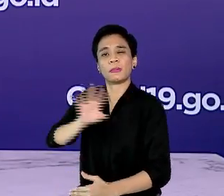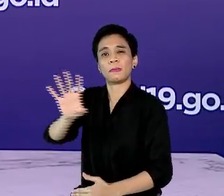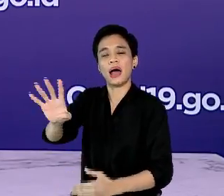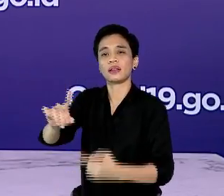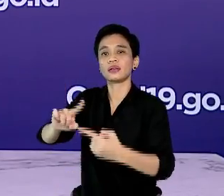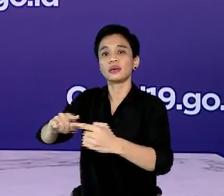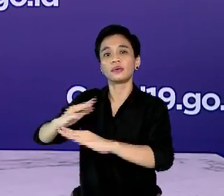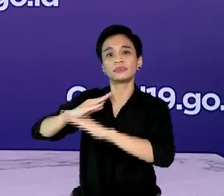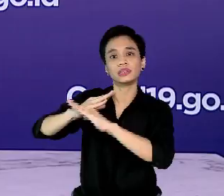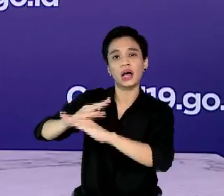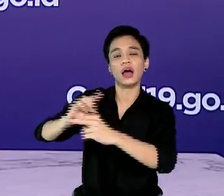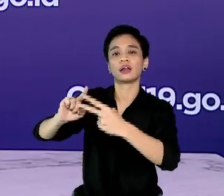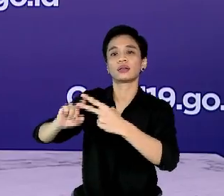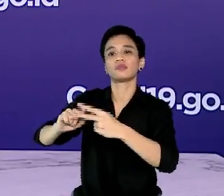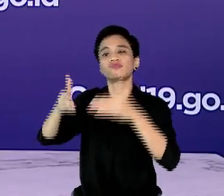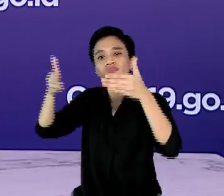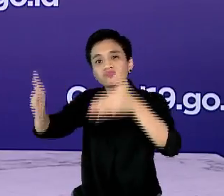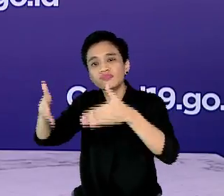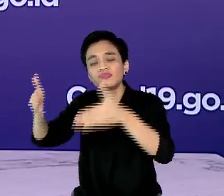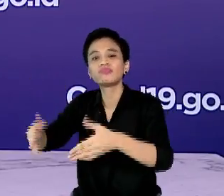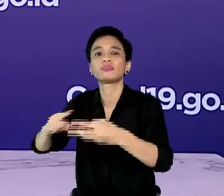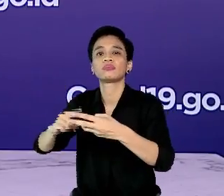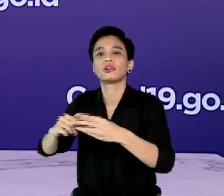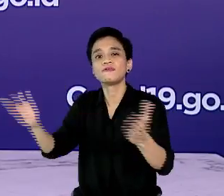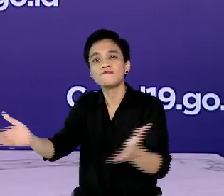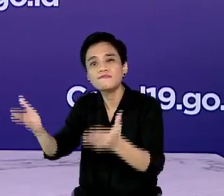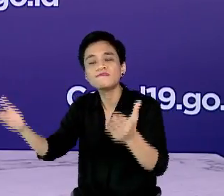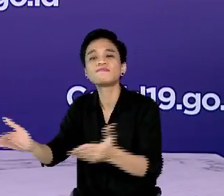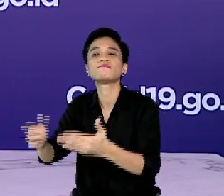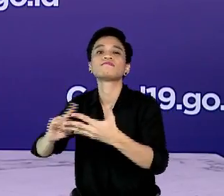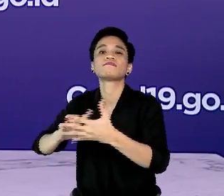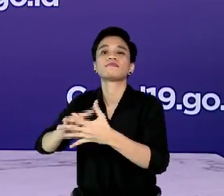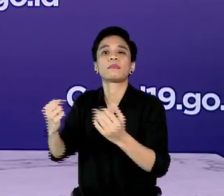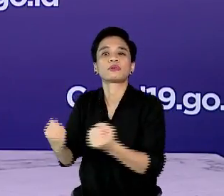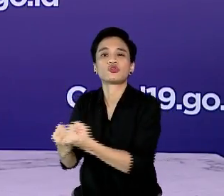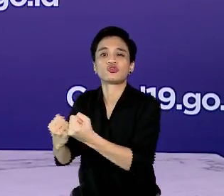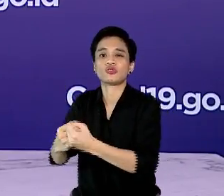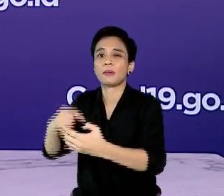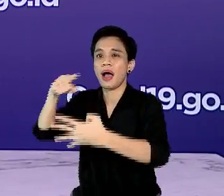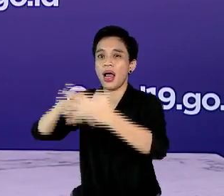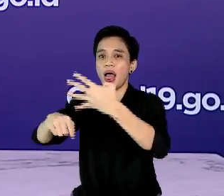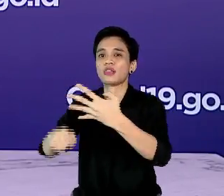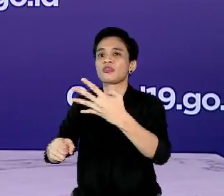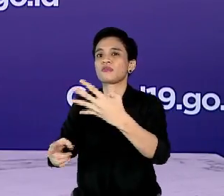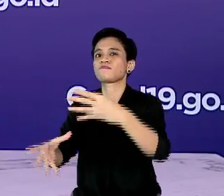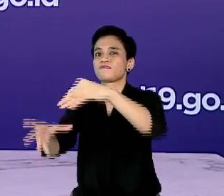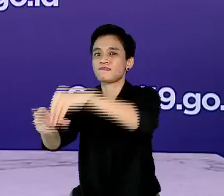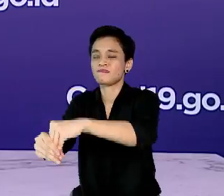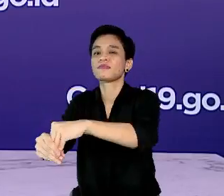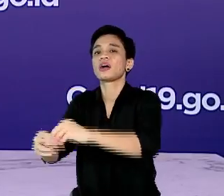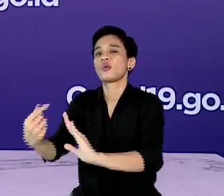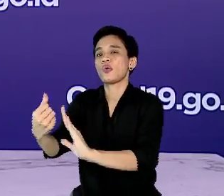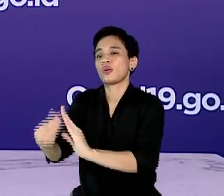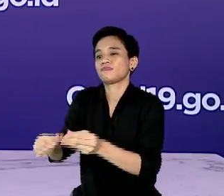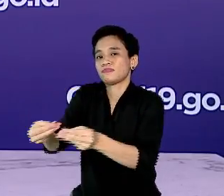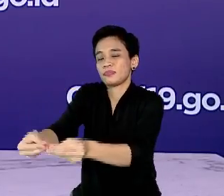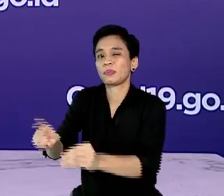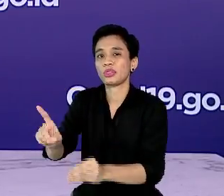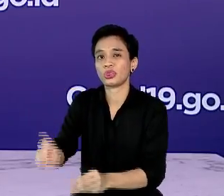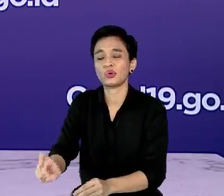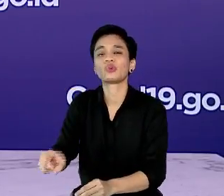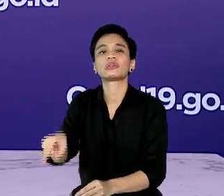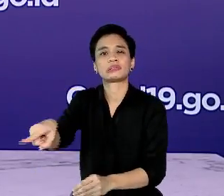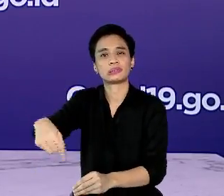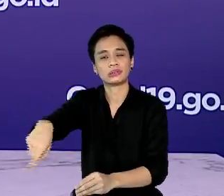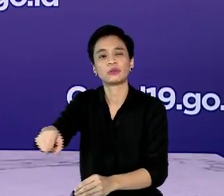pencegahan, fungsi penanganan, fungsi pembinaan, dan fungsi pendukung. Keempat fungsi ini mencakup seluruh upaya